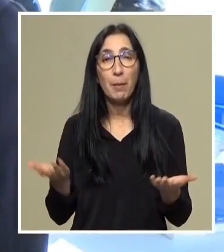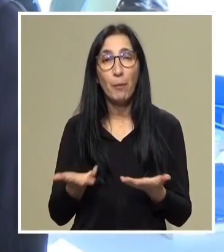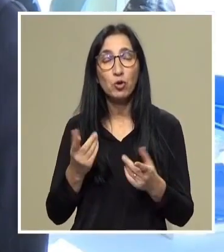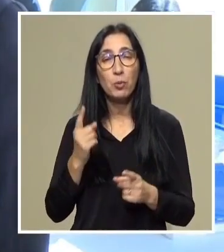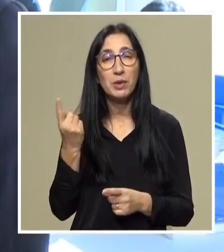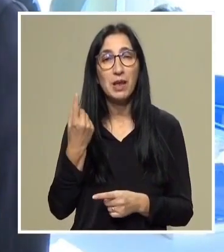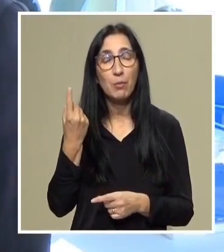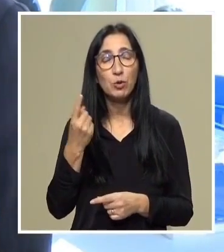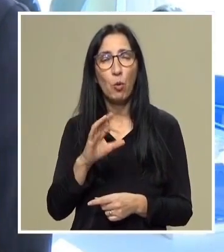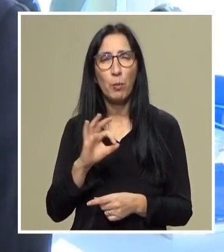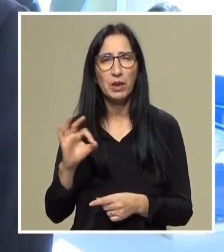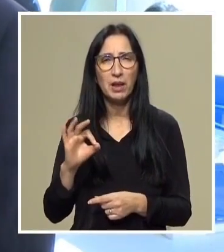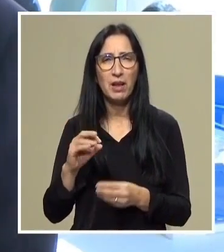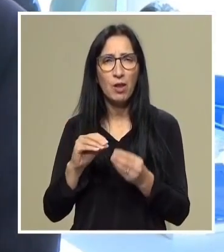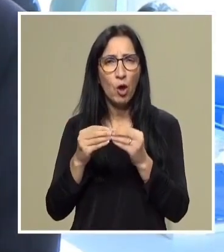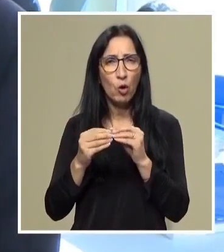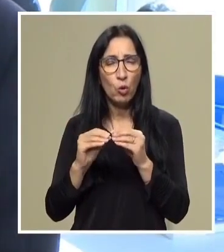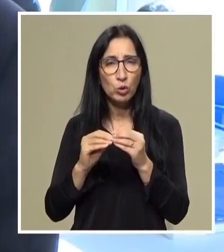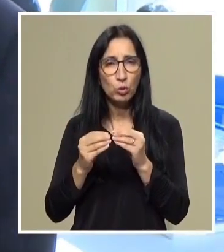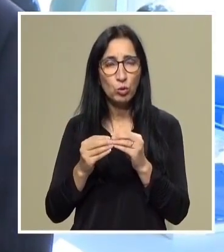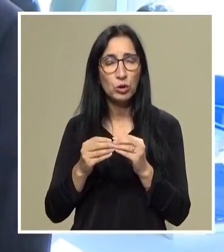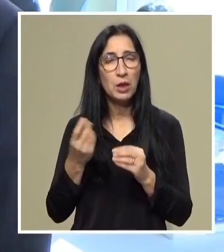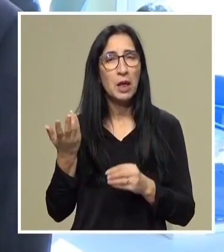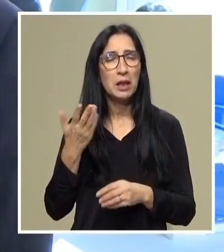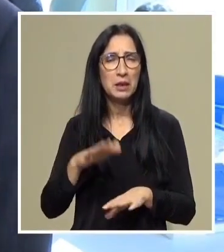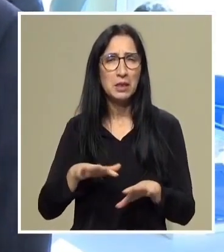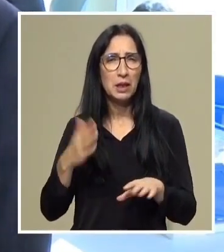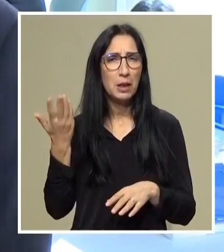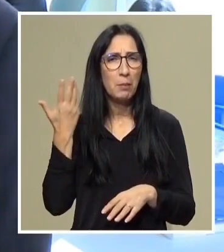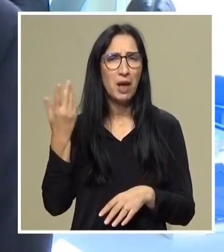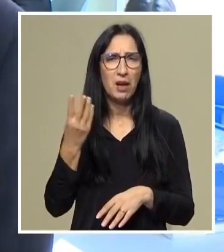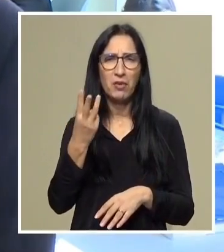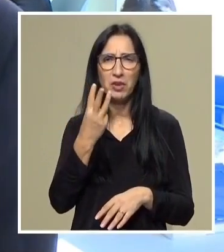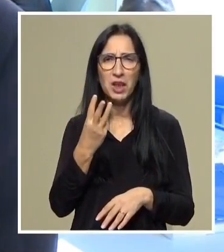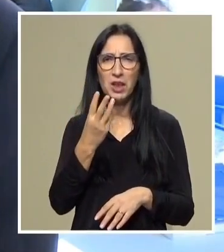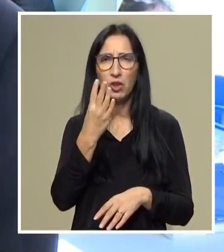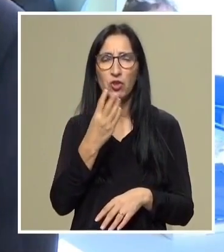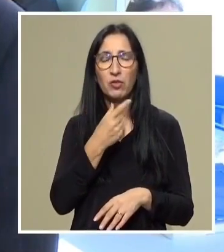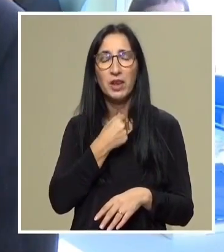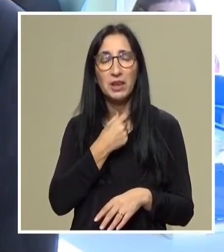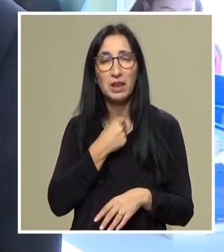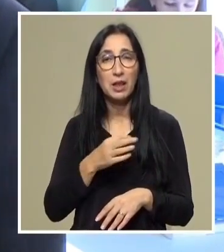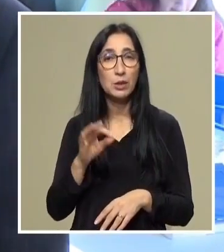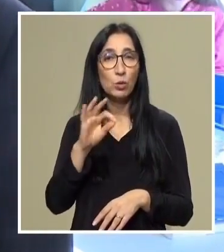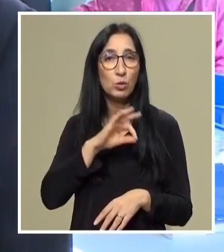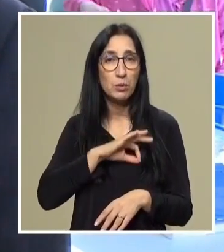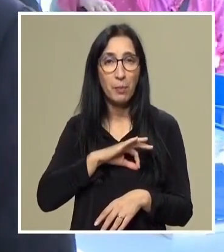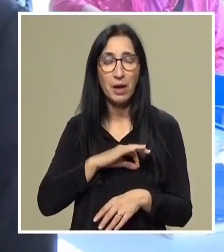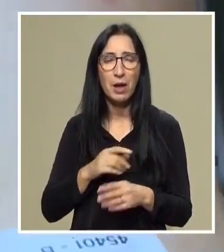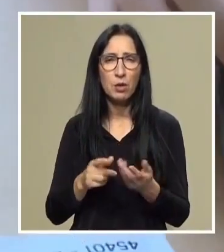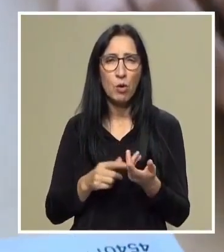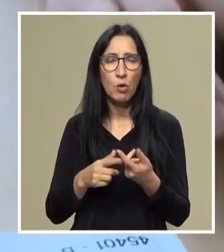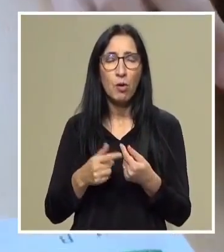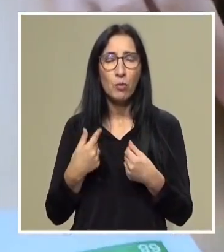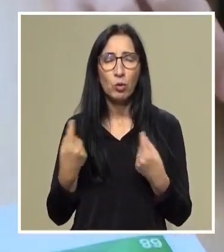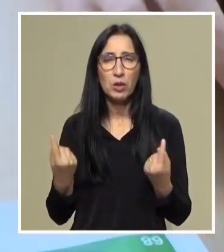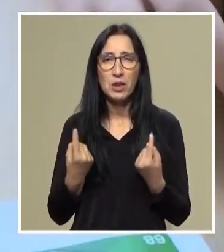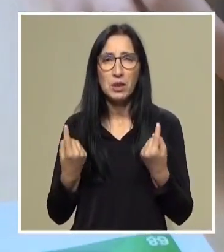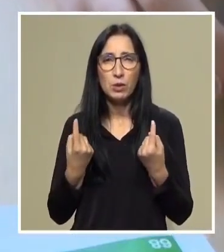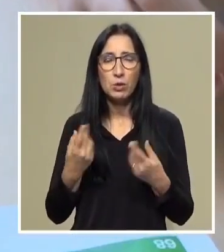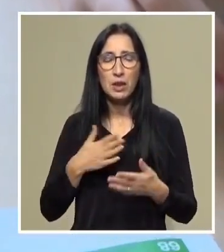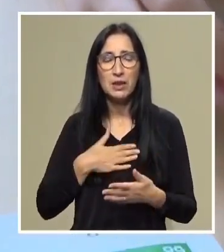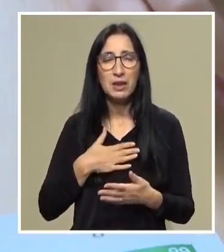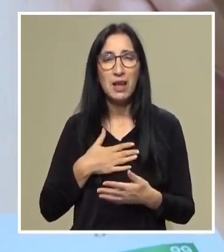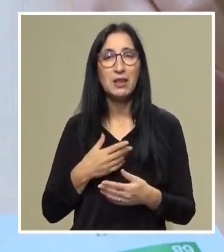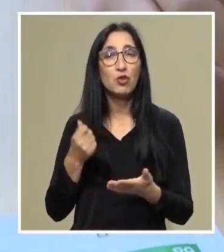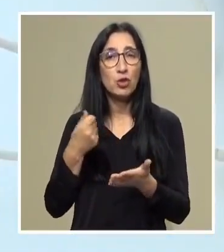само с един определен вид конструктори, като децата бяха в трети и в четвърти клас. Успяха толкова много да ни ентусиазират и нас,